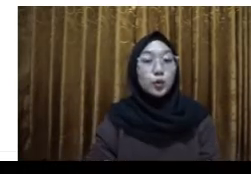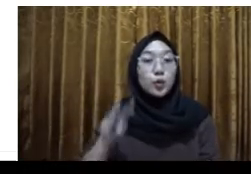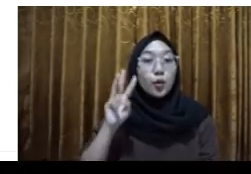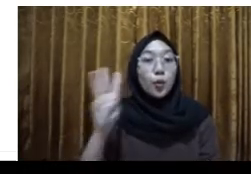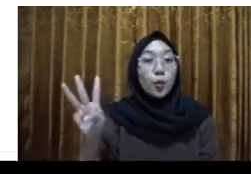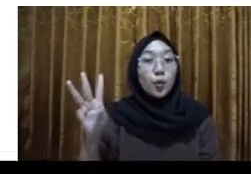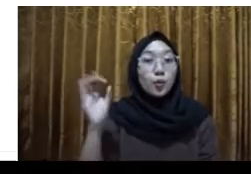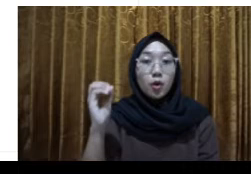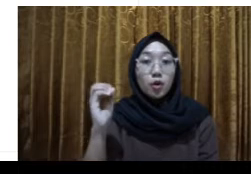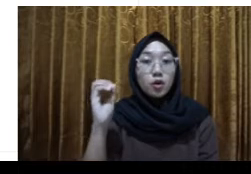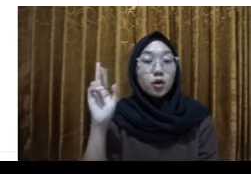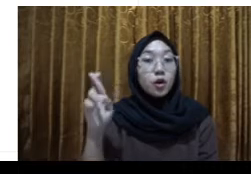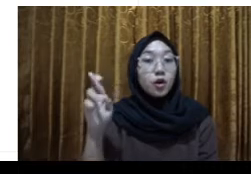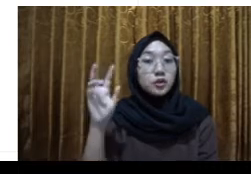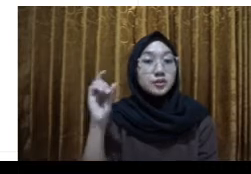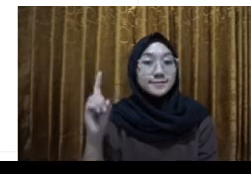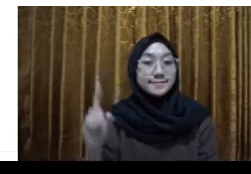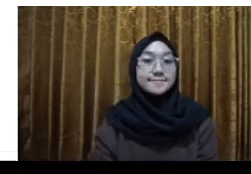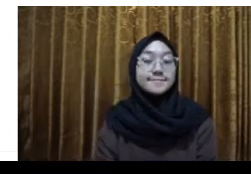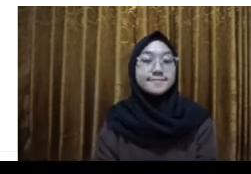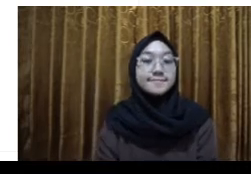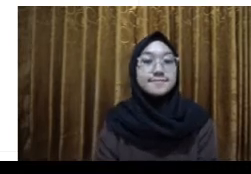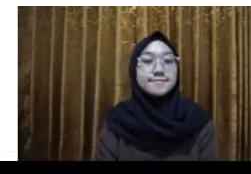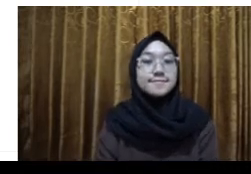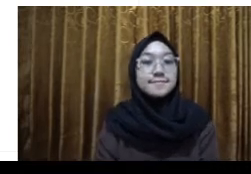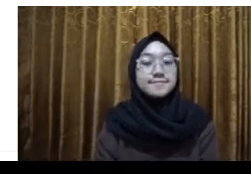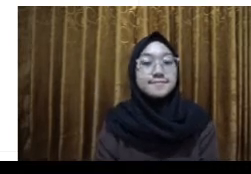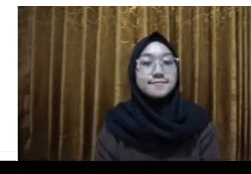convert melalui Abi Fine Reader ini teman-teman.